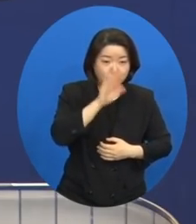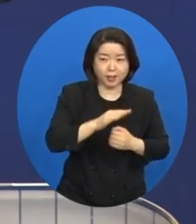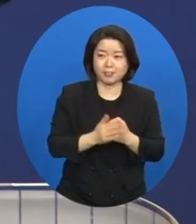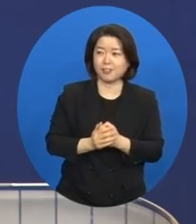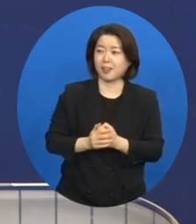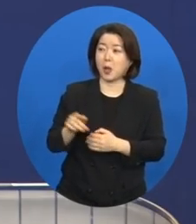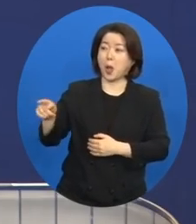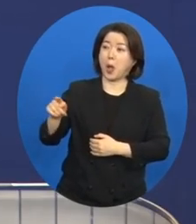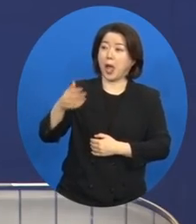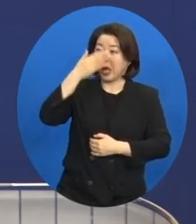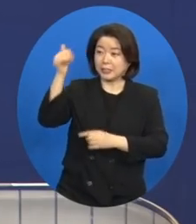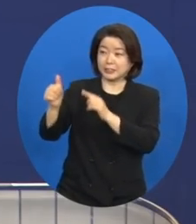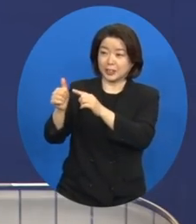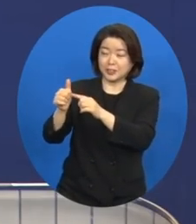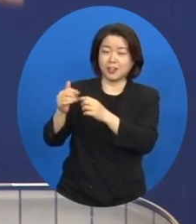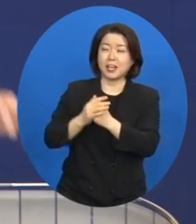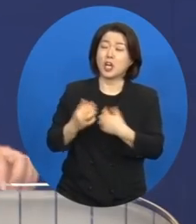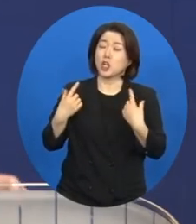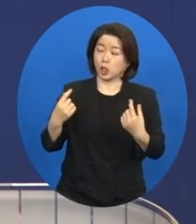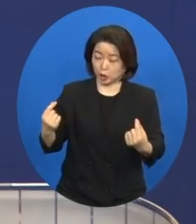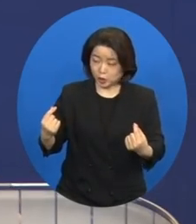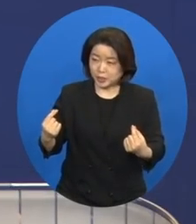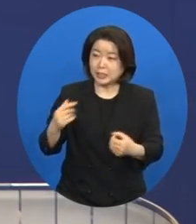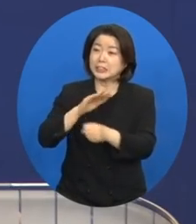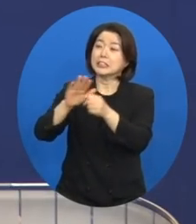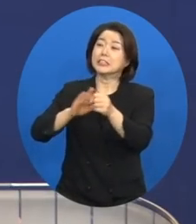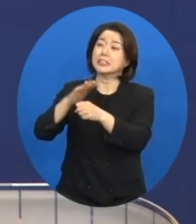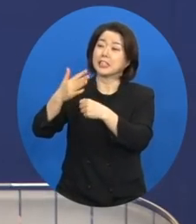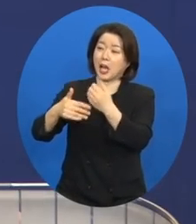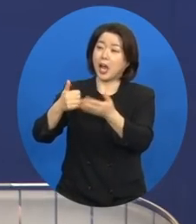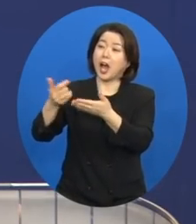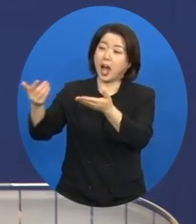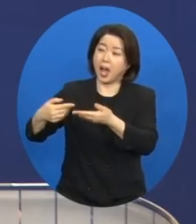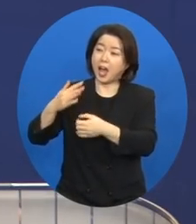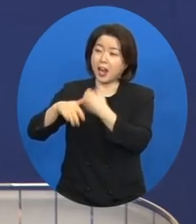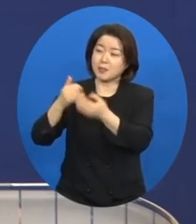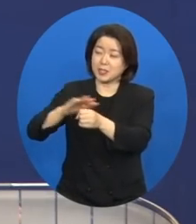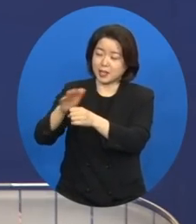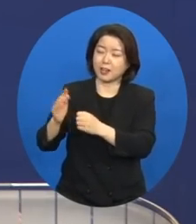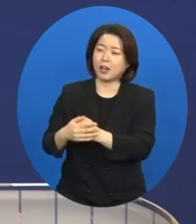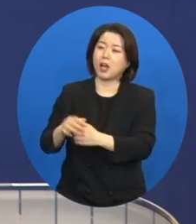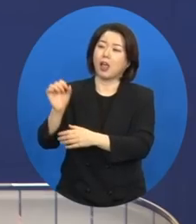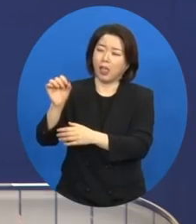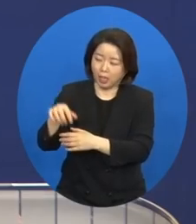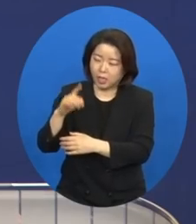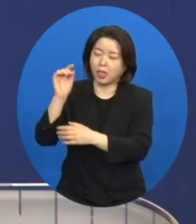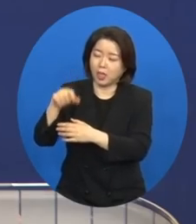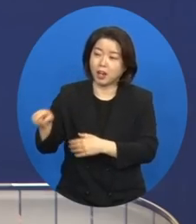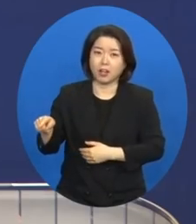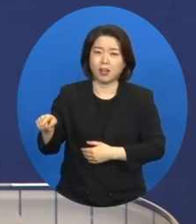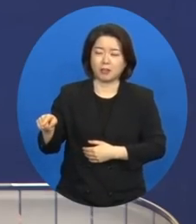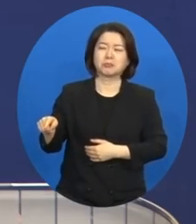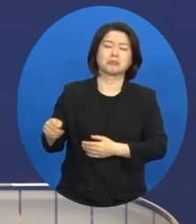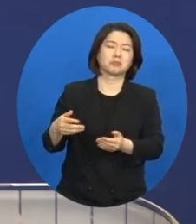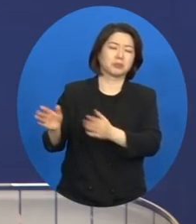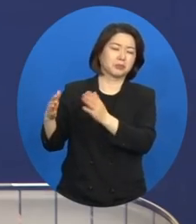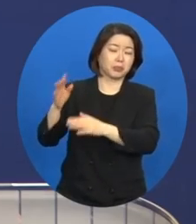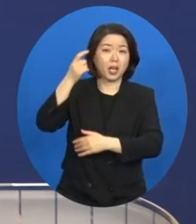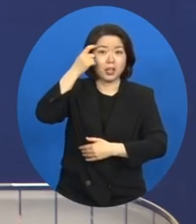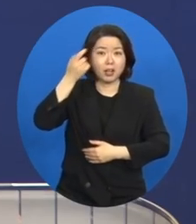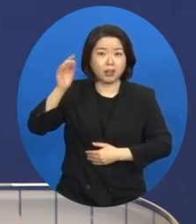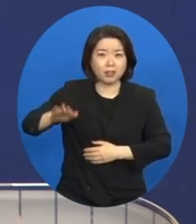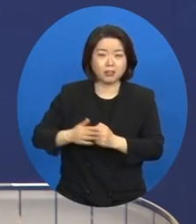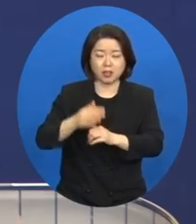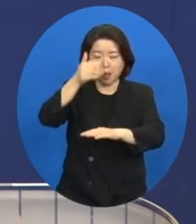사랑을 누리고 앞자리에서 그러고 있는 겁니다. 그래서 아, 이번 시리즈도 이렇게 그냥 지나가나 보다 했는데 마지막